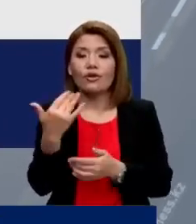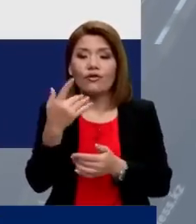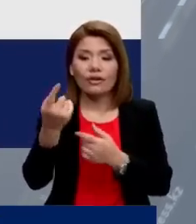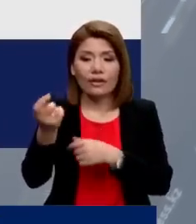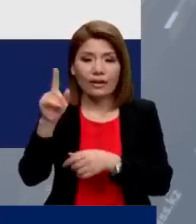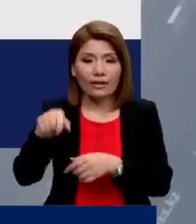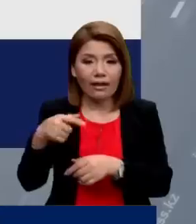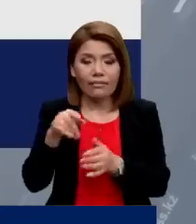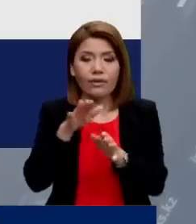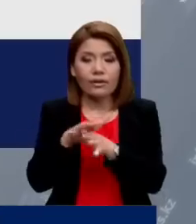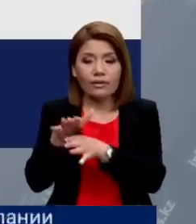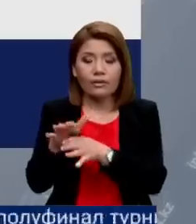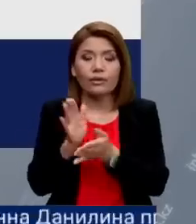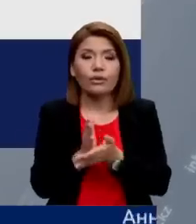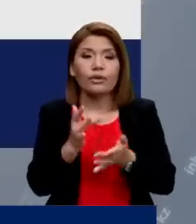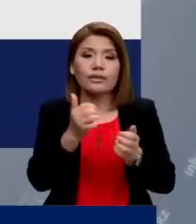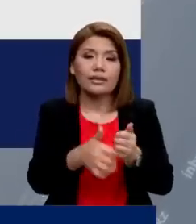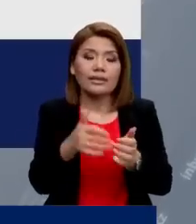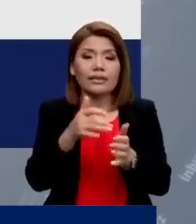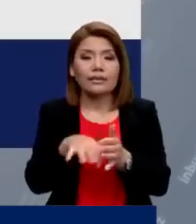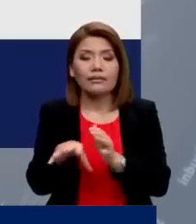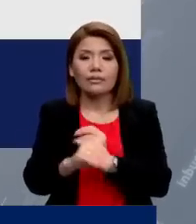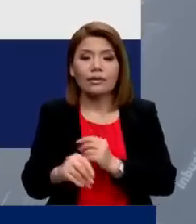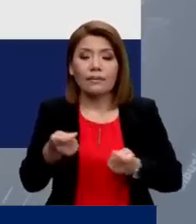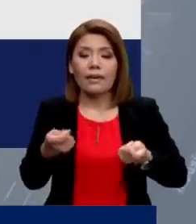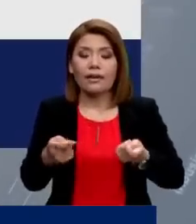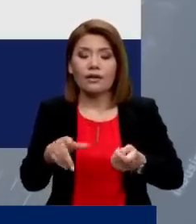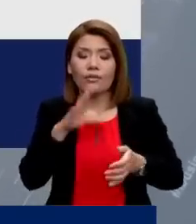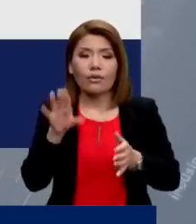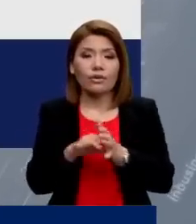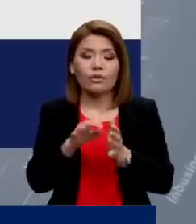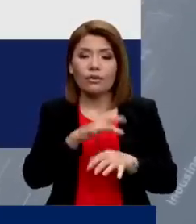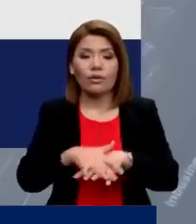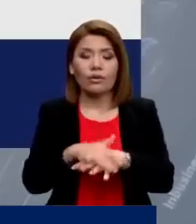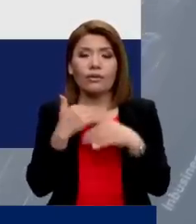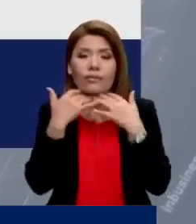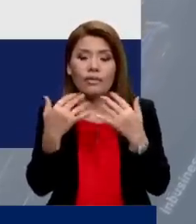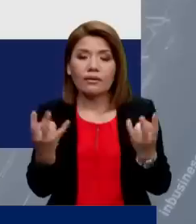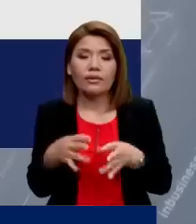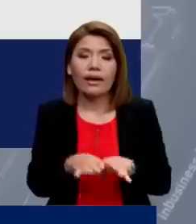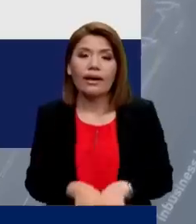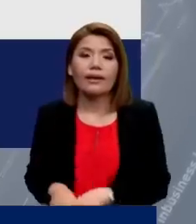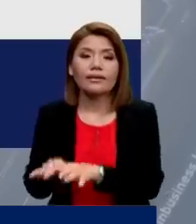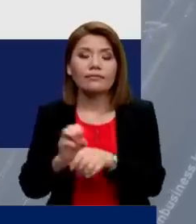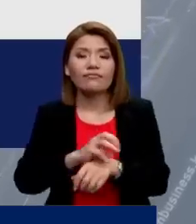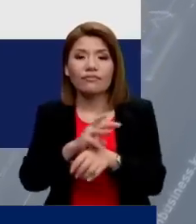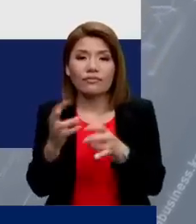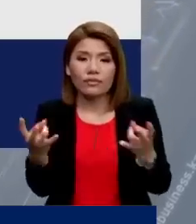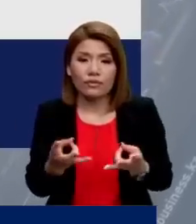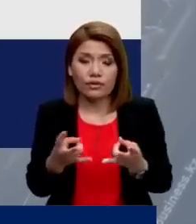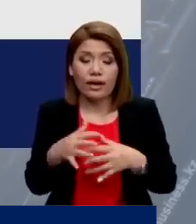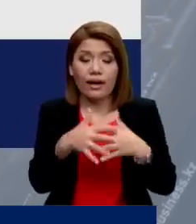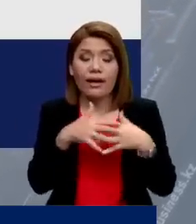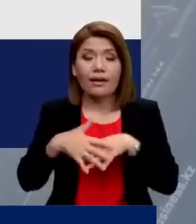орындауға жүгіреді. Орталықтағы және аймақтардағы билік барлық азаматтың мұң-мұқтажына бірдей қарауы тиіс. Халық үніне құлақ асатын